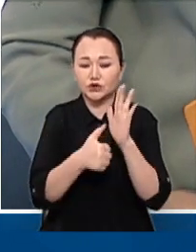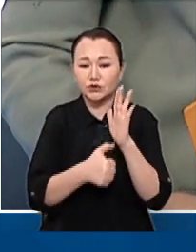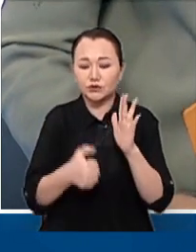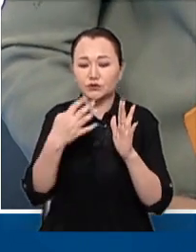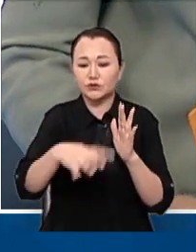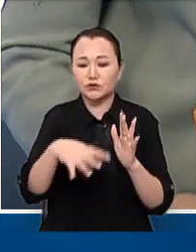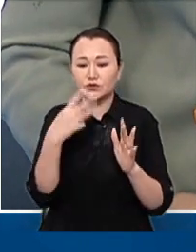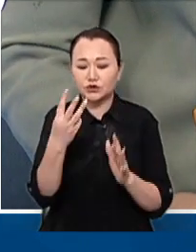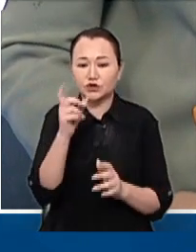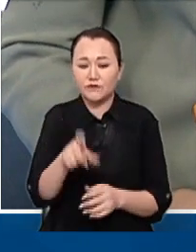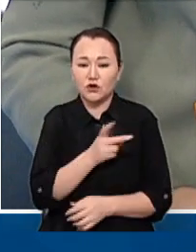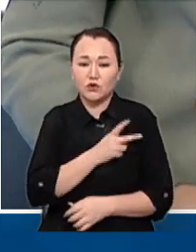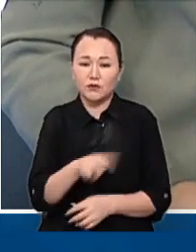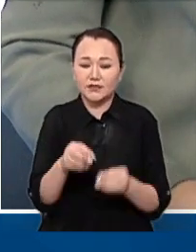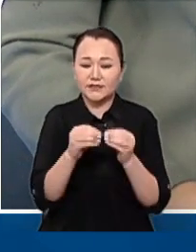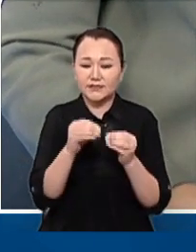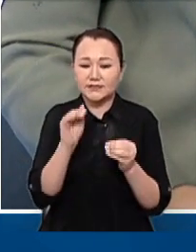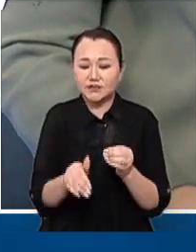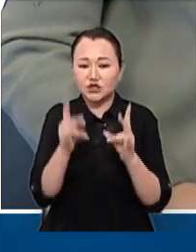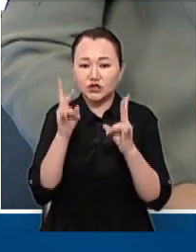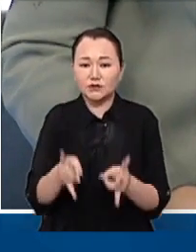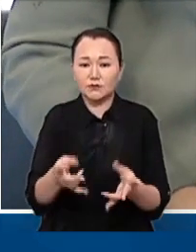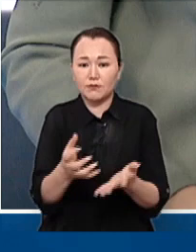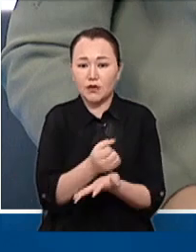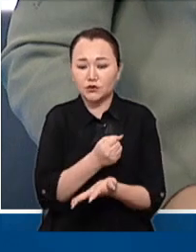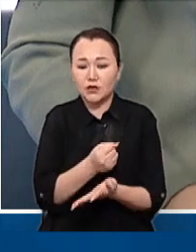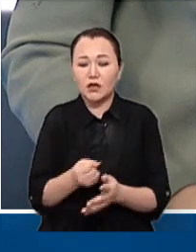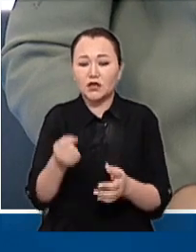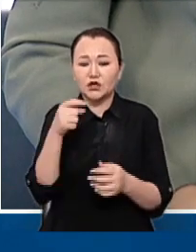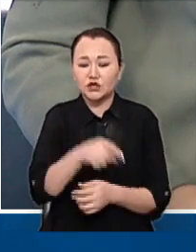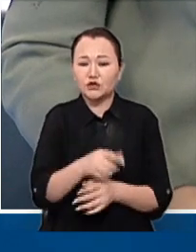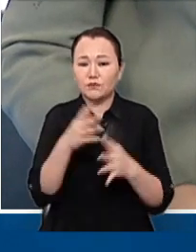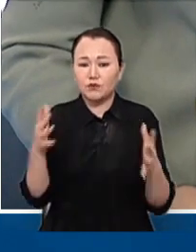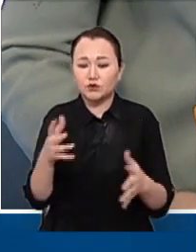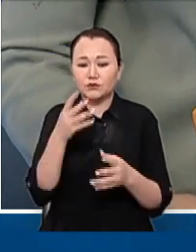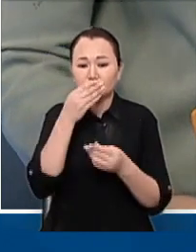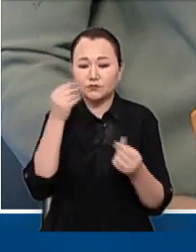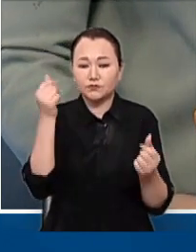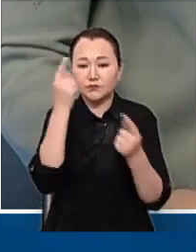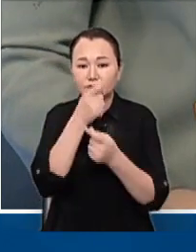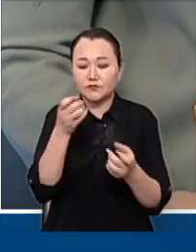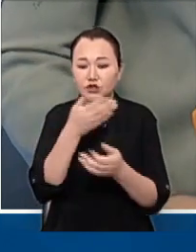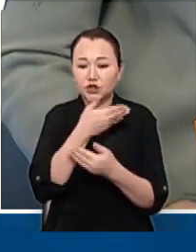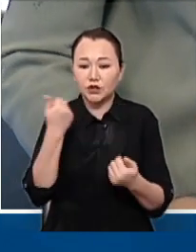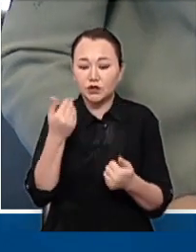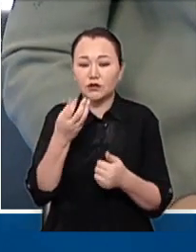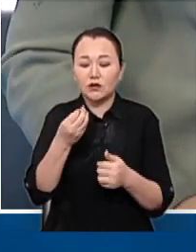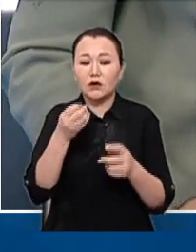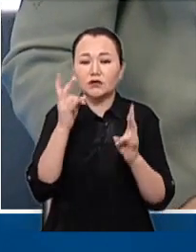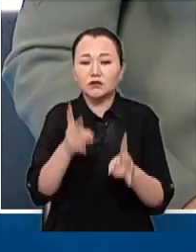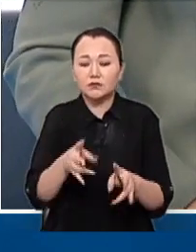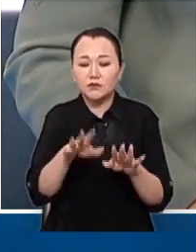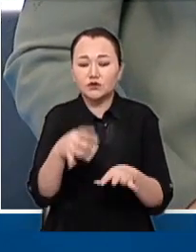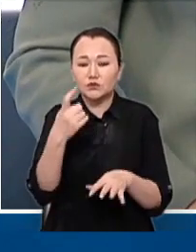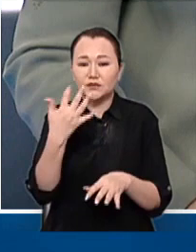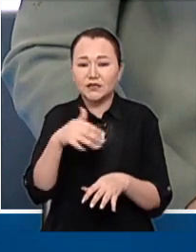31643 адам қаза тауып, 10 мыңдағаны жарақаттанып отыр. Сондай-ақ мыңдаған азамат хабар ошарсыз кеткен. Ал апат ошағынан 150